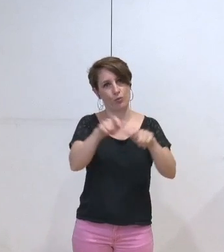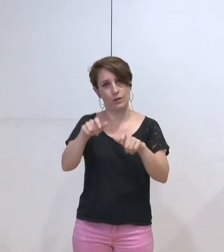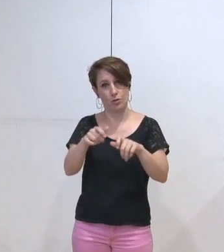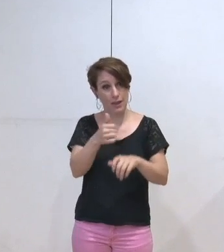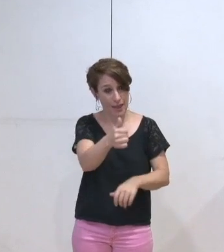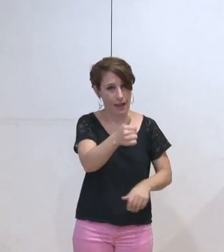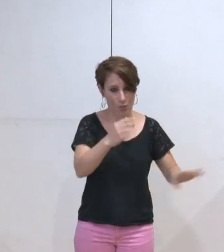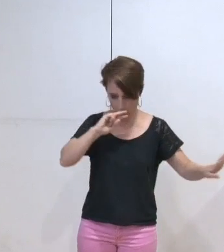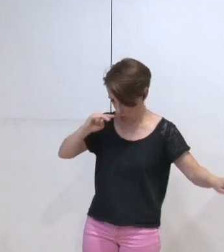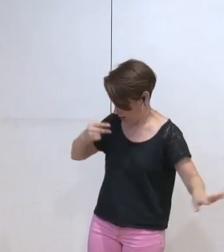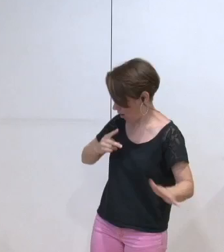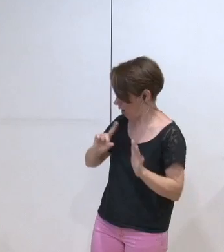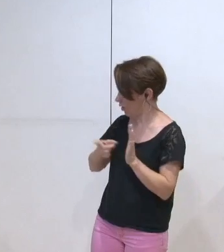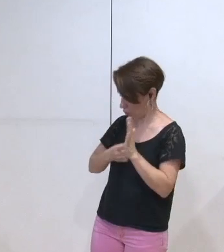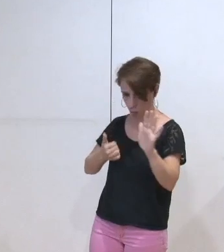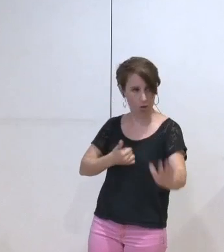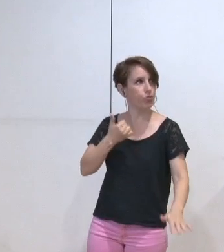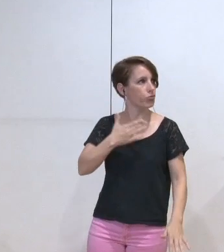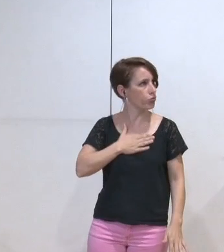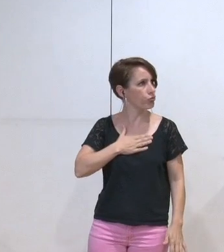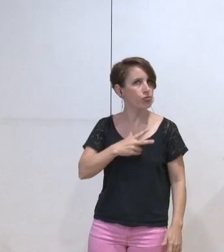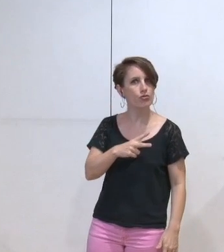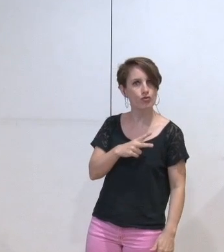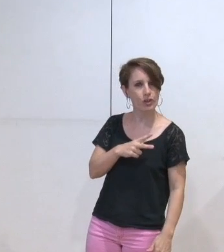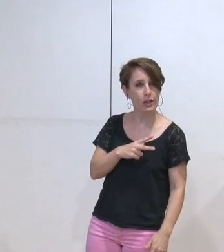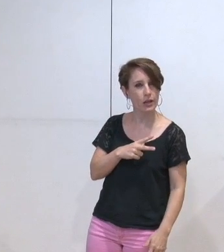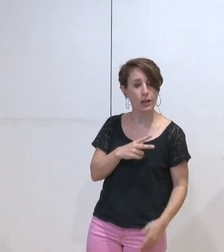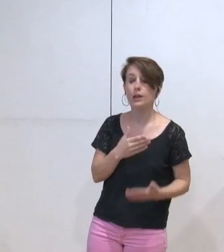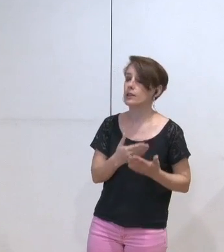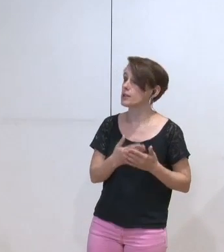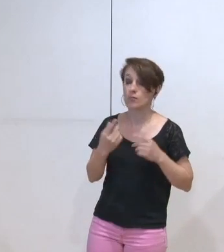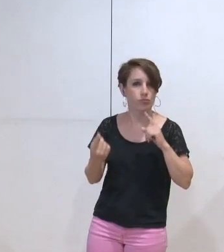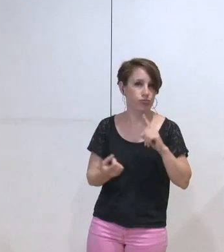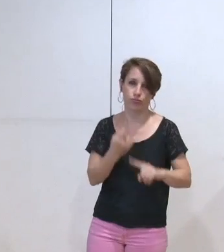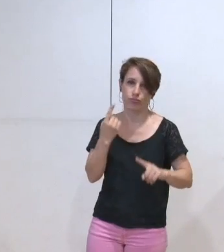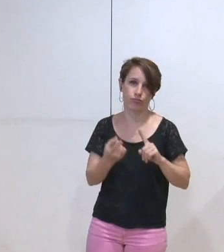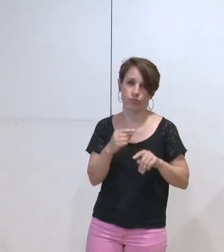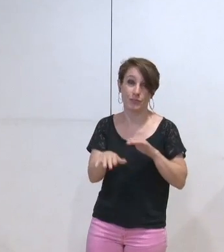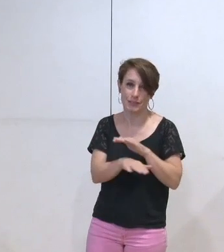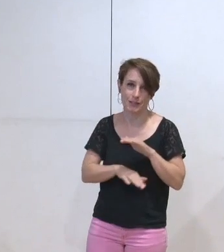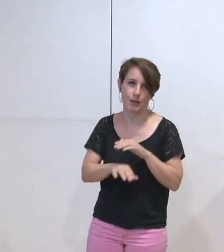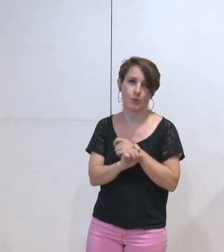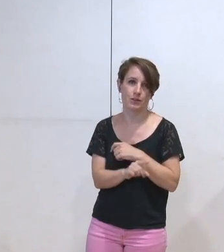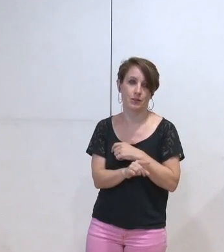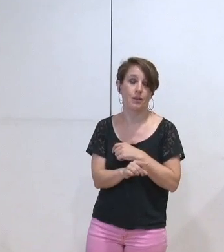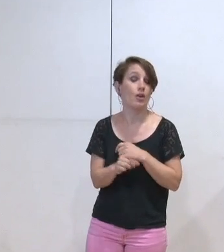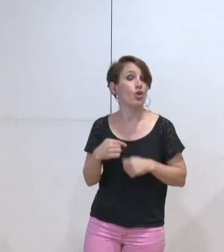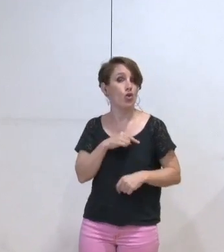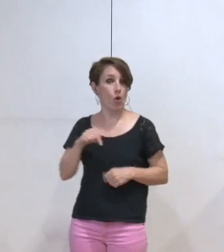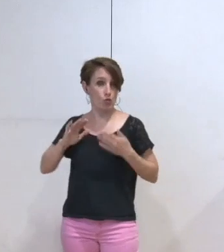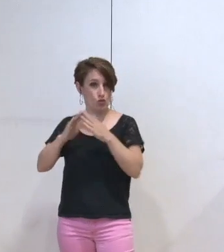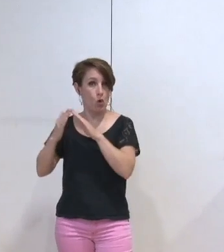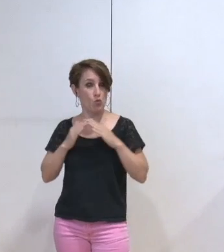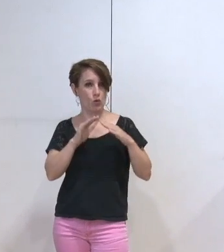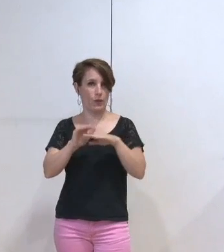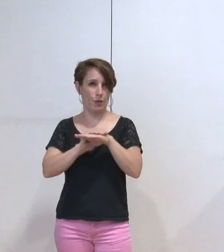elle-même cette dimension est souvent minorée mais elle est essentielle pour la réalisation effective des droits notre communauté politique n'est jamais aussi soudé